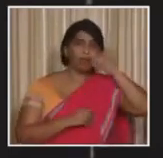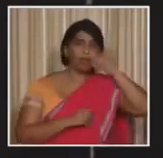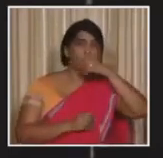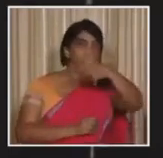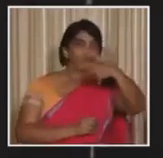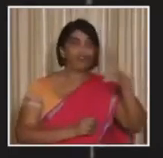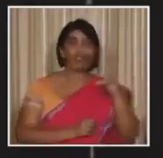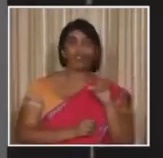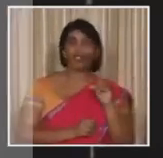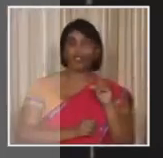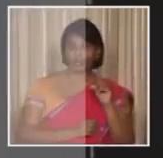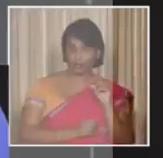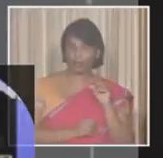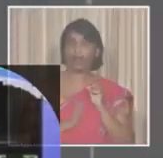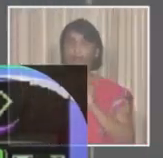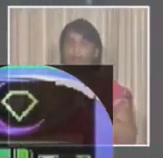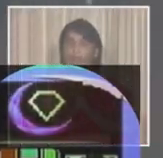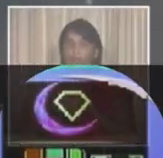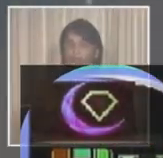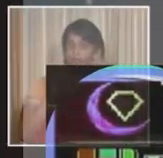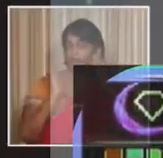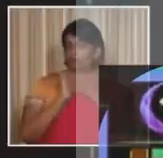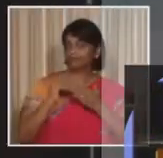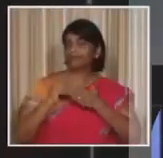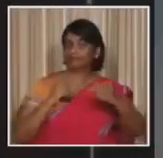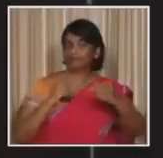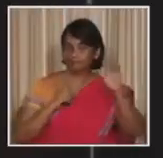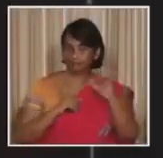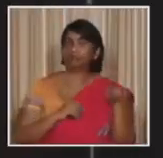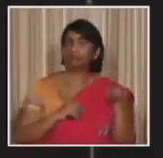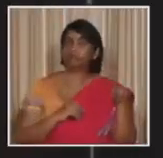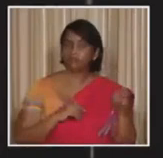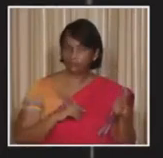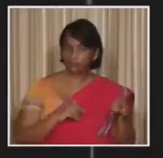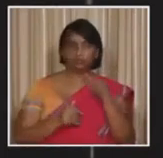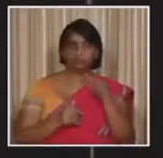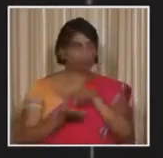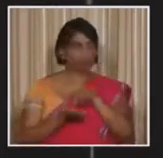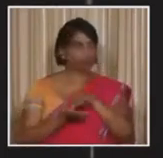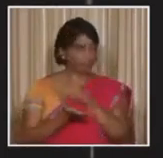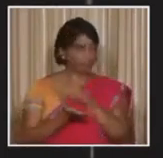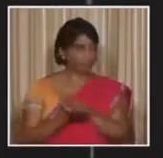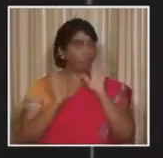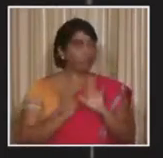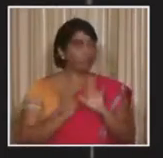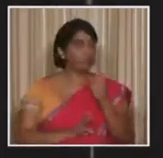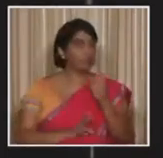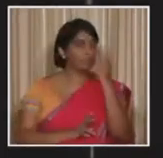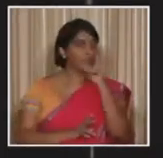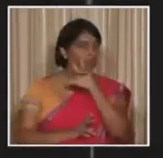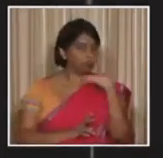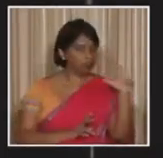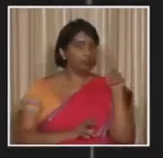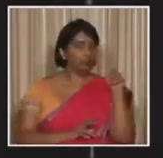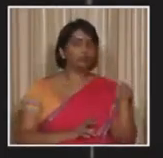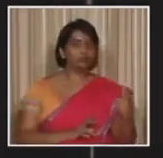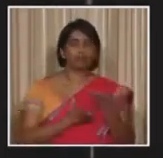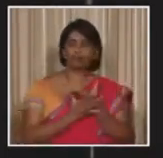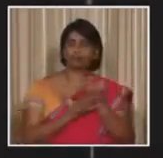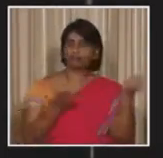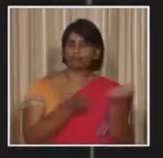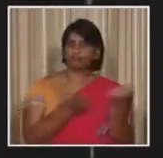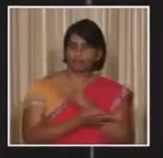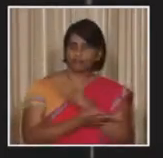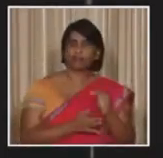மெத்தவா மே விஹாரேட்ட யாவதவ பெருந்து வெவு 11 திபில தீனோ ஏகின் தியன் பௌத்த சிஷ்டாச்சாரம் எத்தனை திபில தீனவா கேல ஏக சனாத கல்ல தீனோ